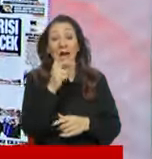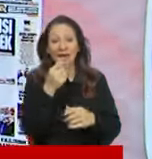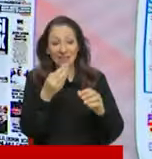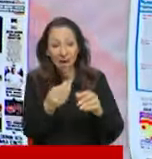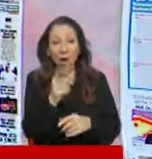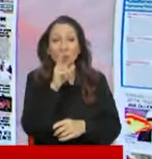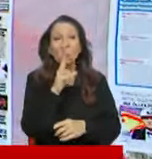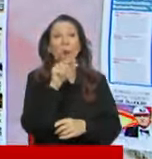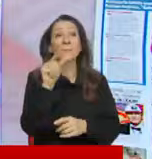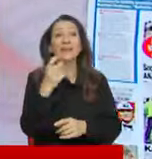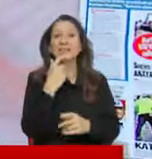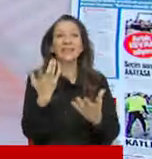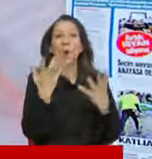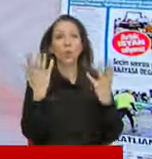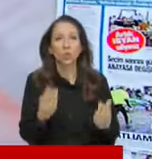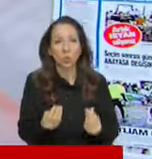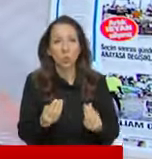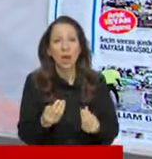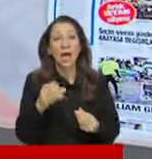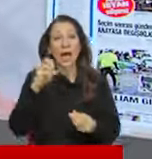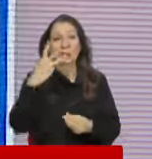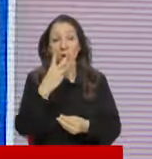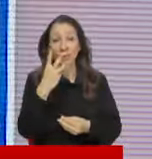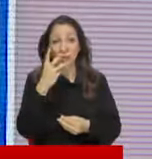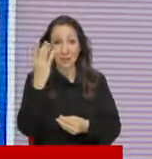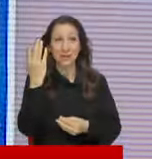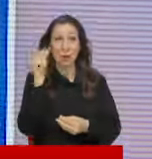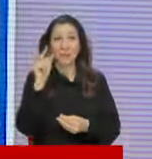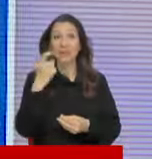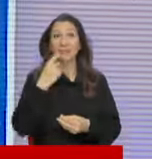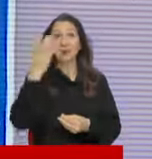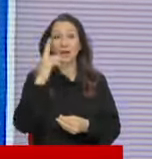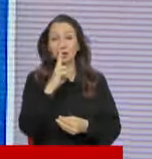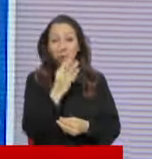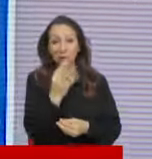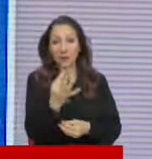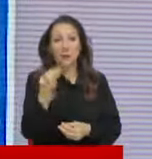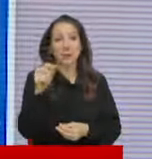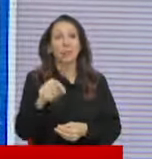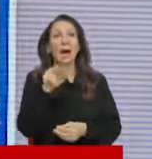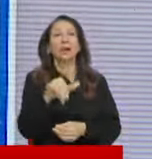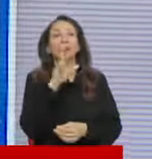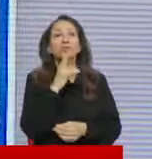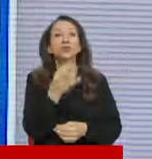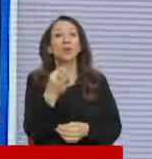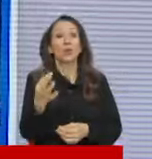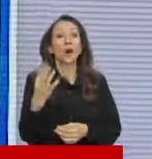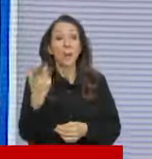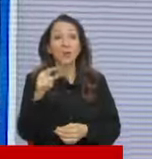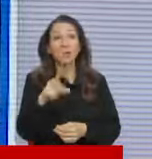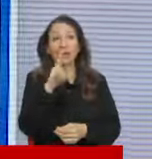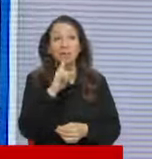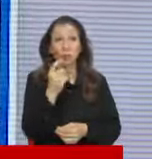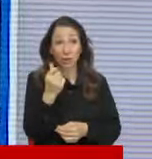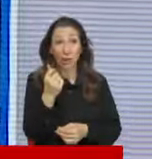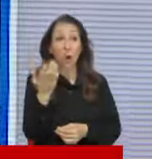11 yılda bakın ne hale geldi Erdoğan 11 yıl önce 200 lira veriyordu Şimdi de 200 lira veriyor ama şimdinin 200